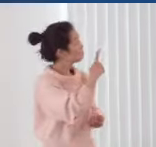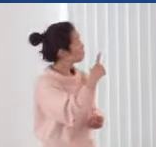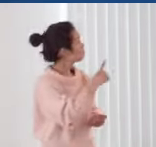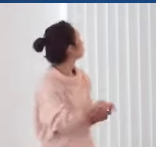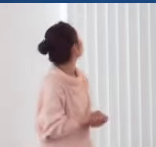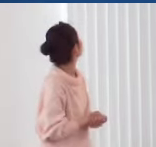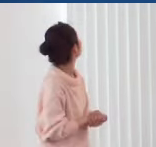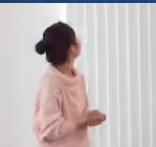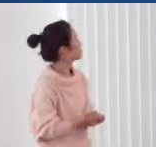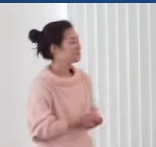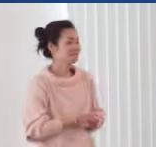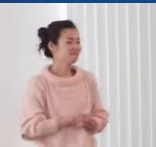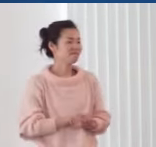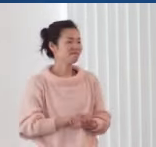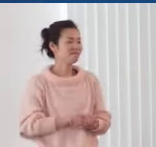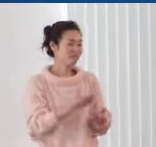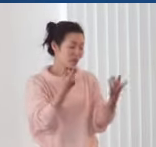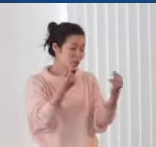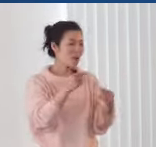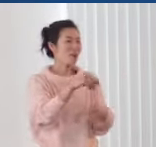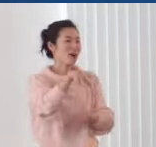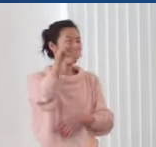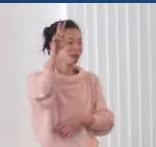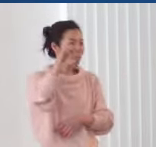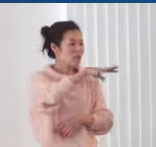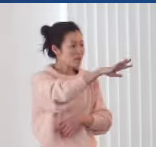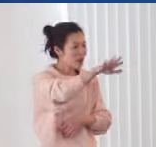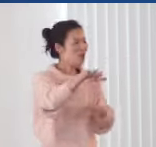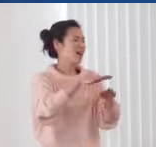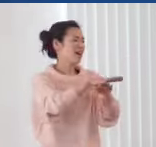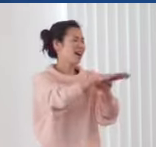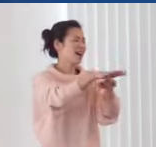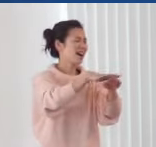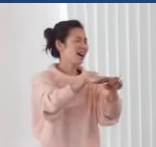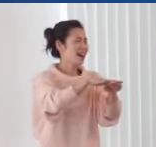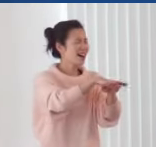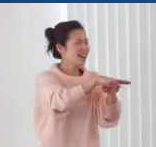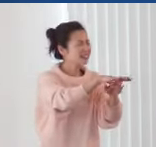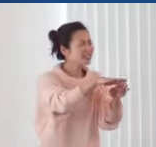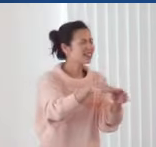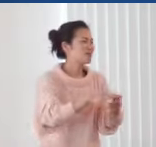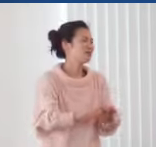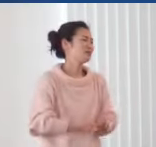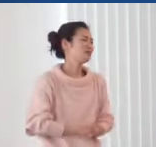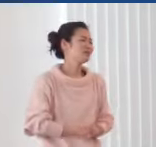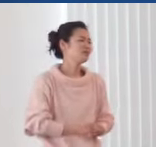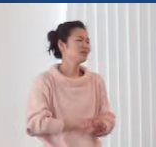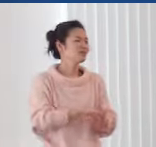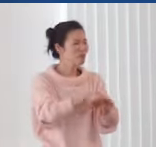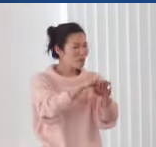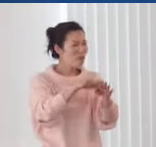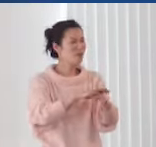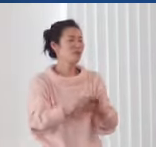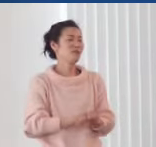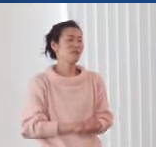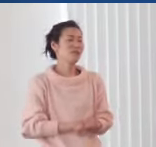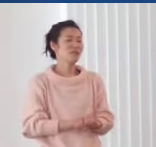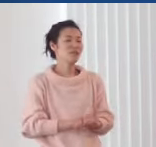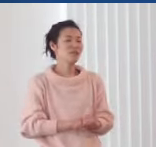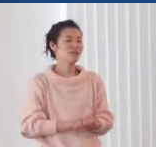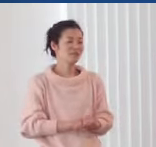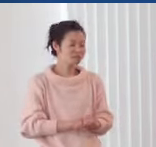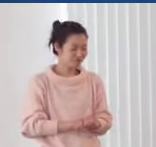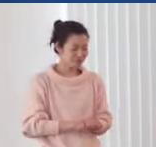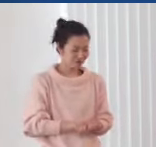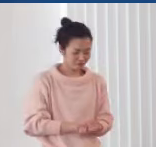愛しておられるというか、多くの方が、愛称しておられるでありましょう。聖書の言葉を開き